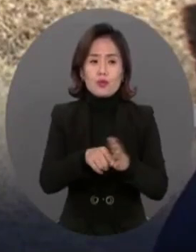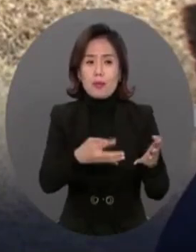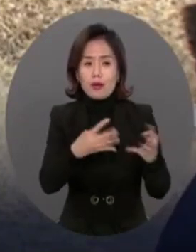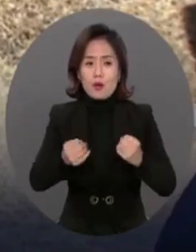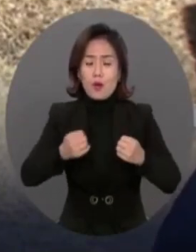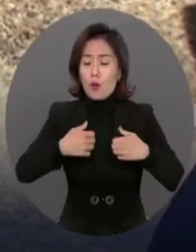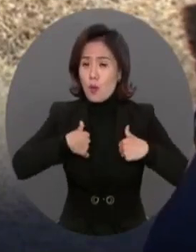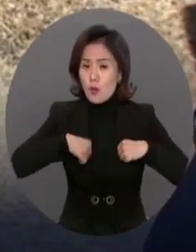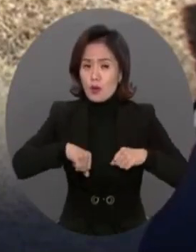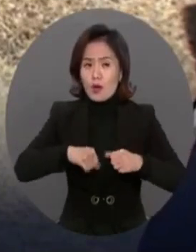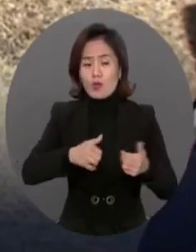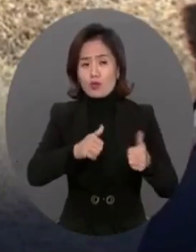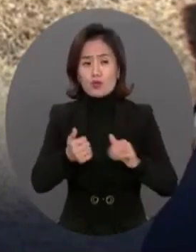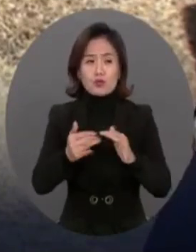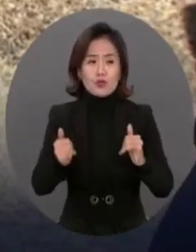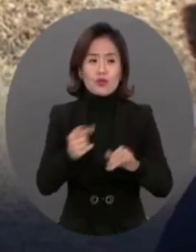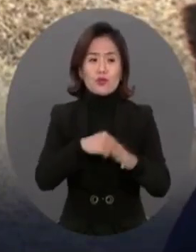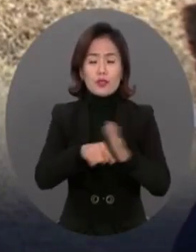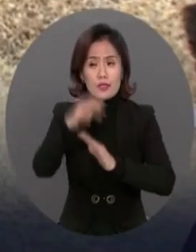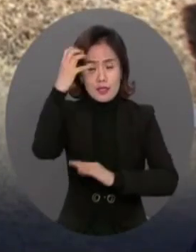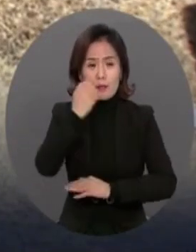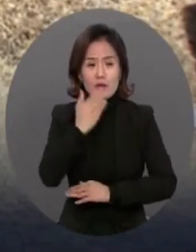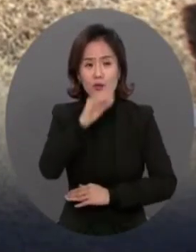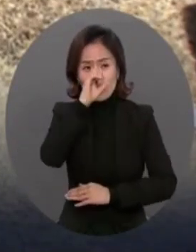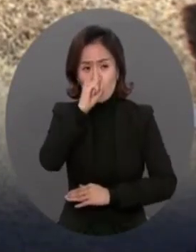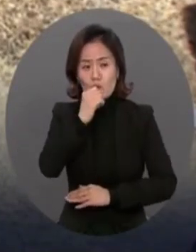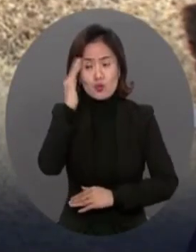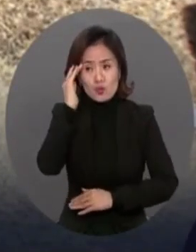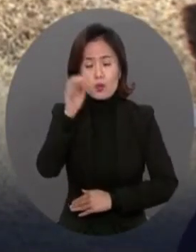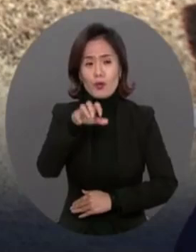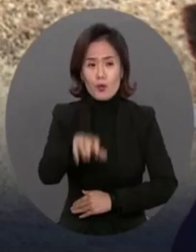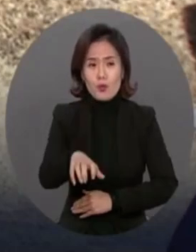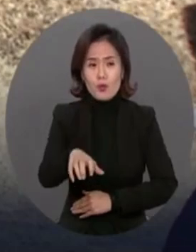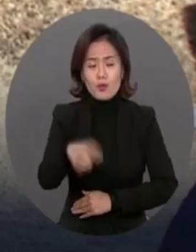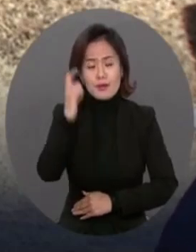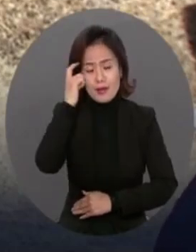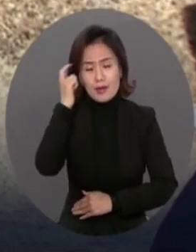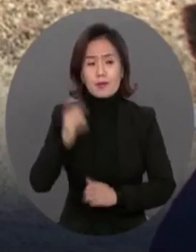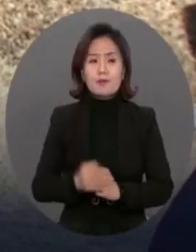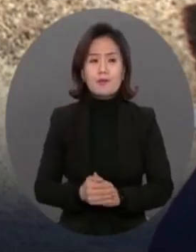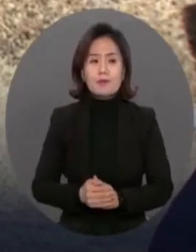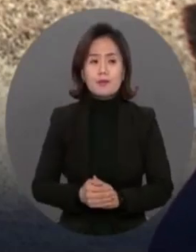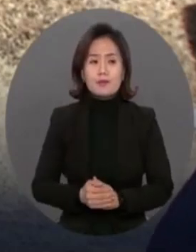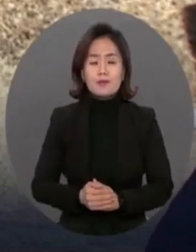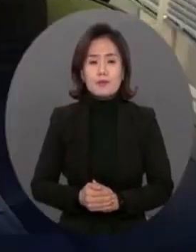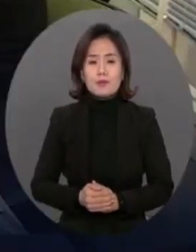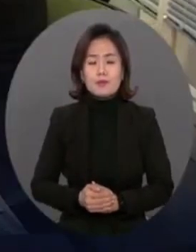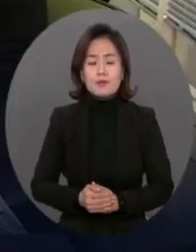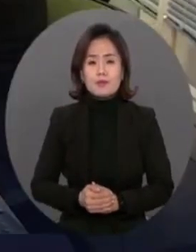testament to your history, an incredible memorial to the people who gave up so much and sacrificed for